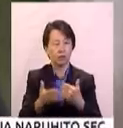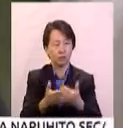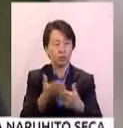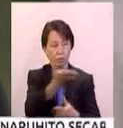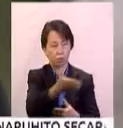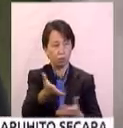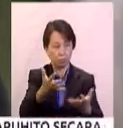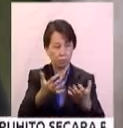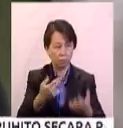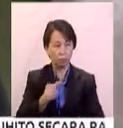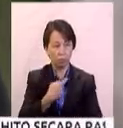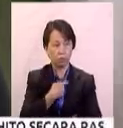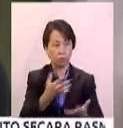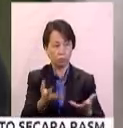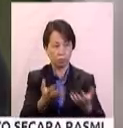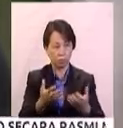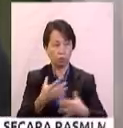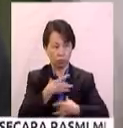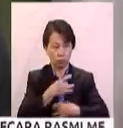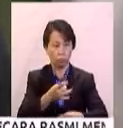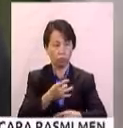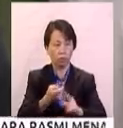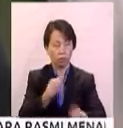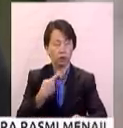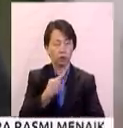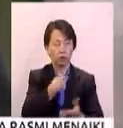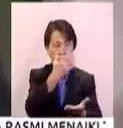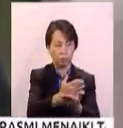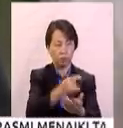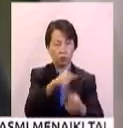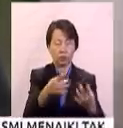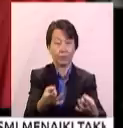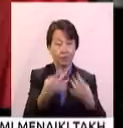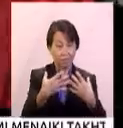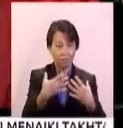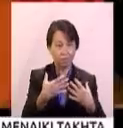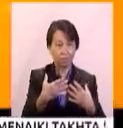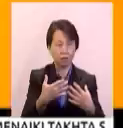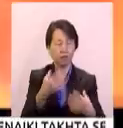mereka masih mahukan kita dan mereka masih suka, daripada kita berhenti bila orang nak menyampah.